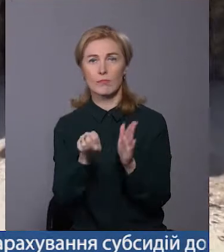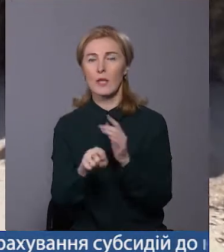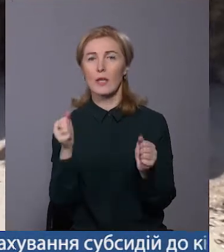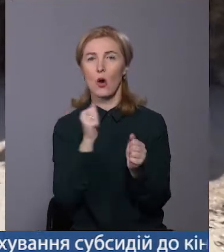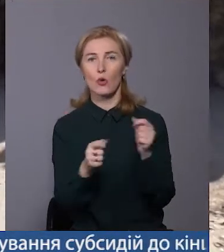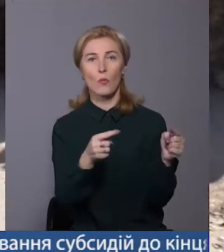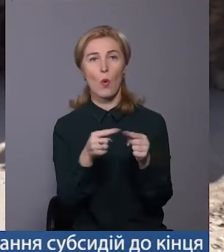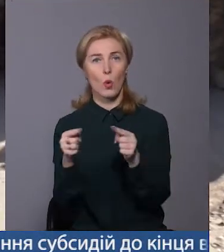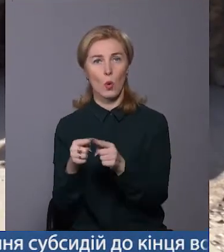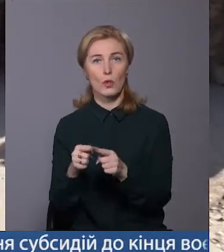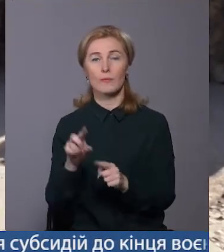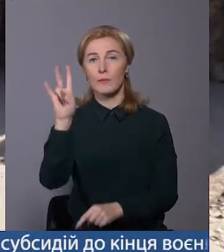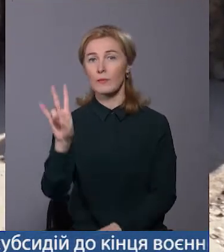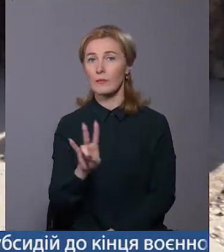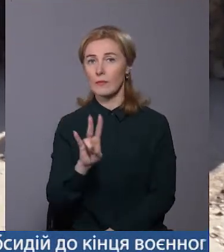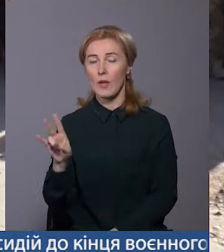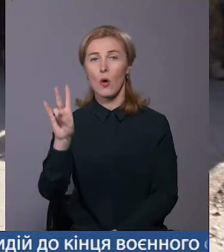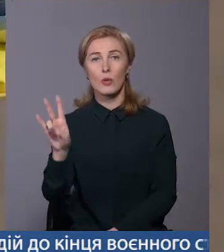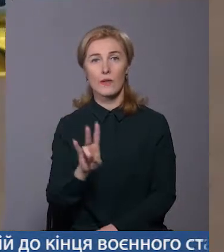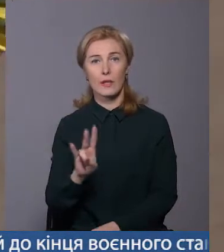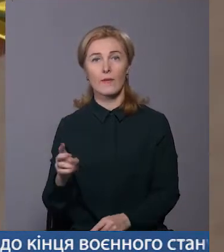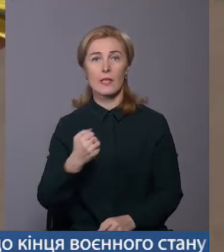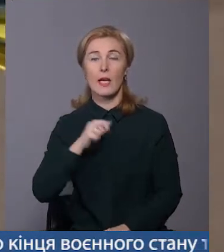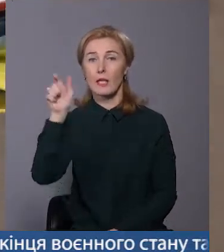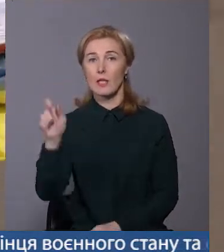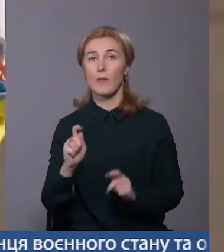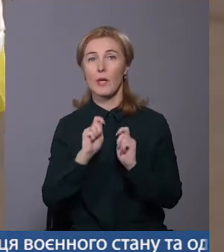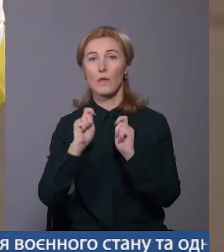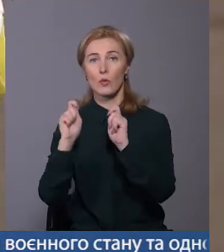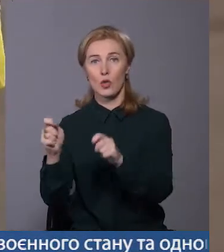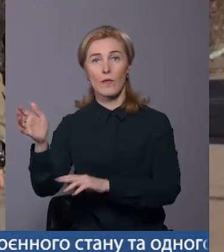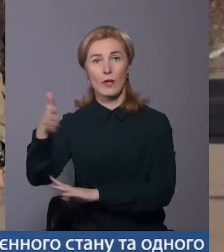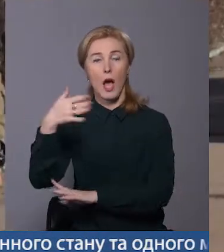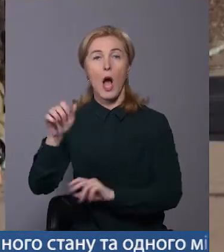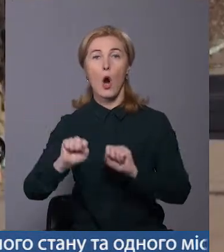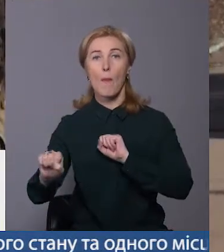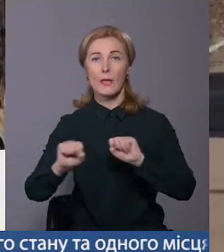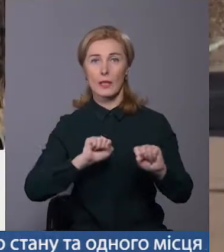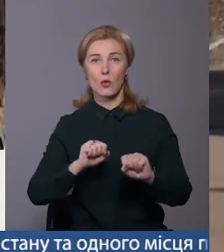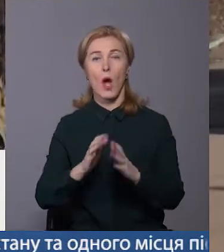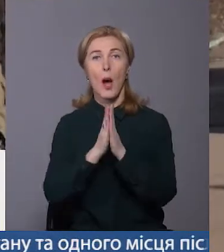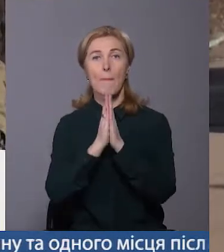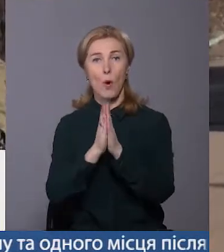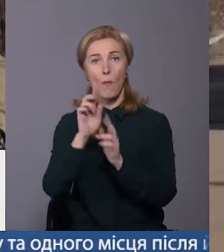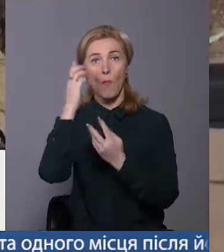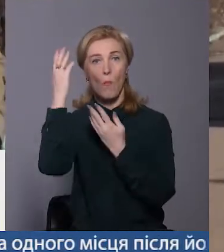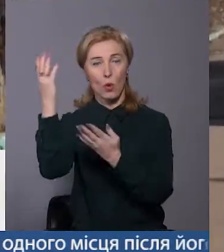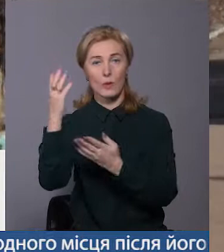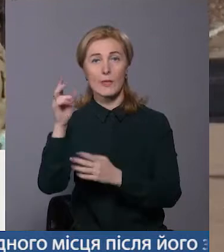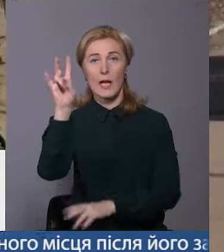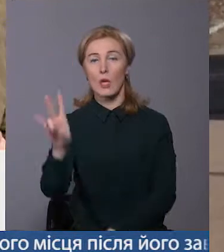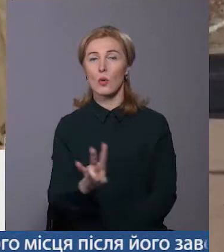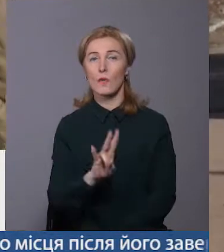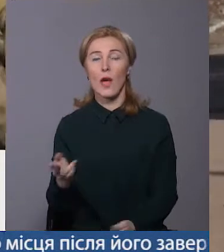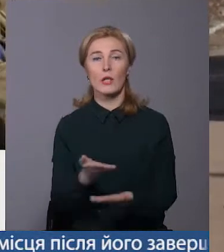кроці. Капелан Микола Лучинський освятив захисників та вручив державний стяг командиру. Помолимося і освятимо вас